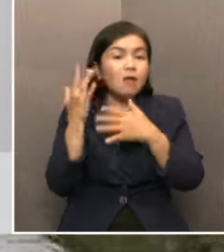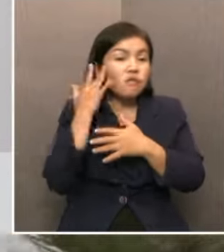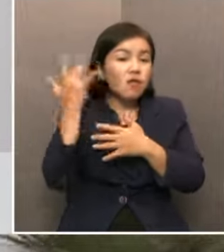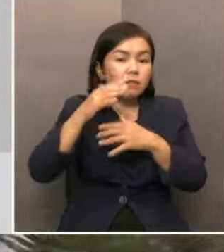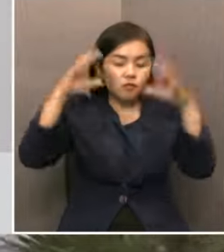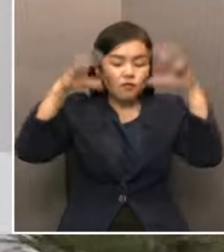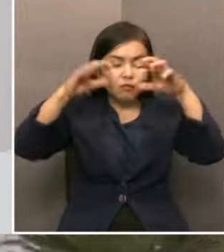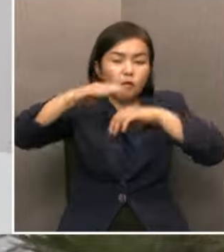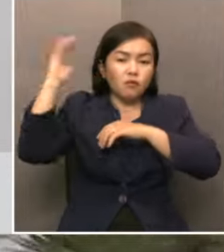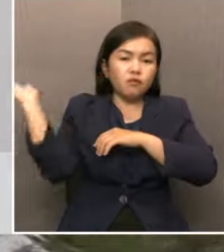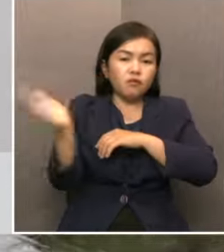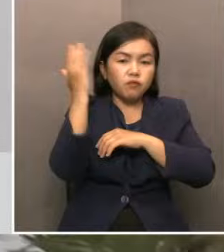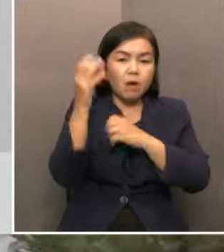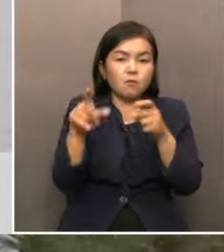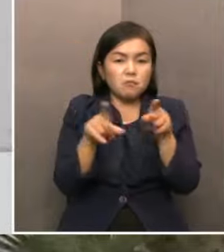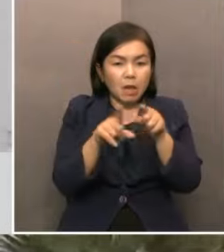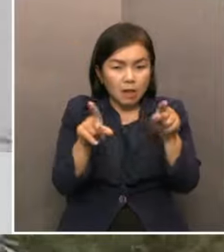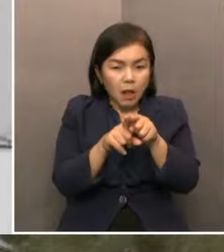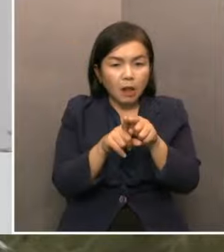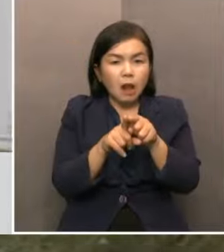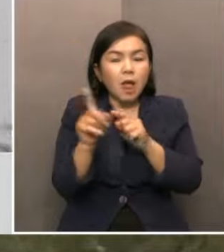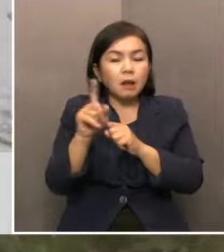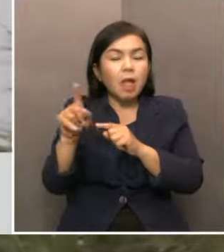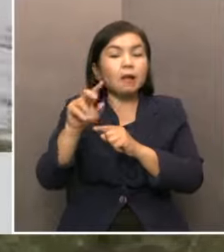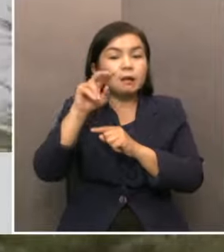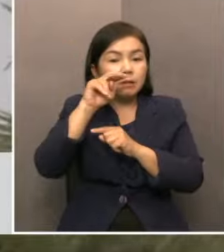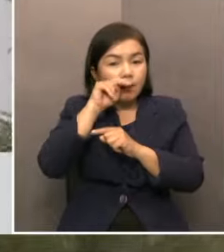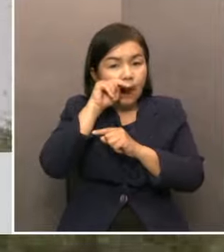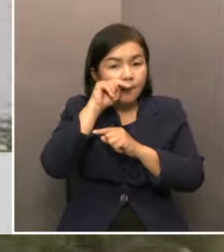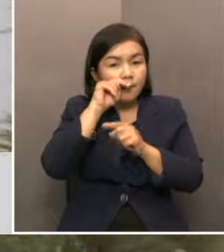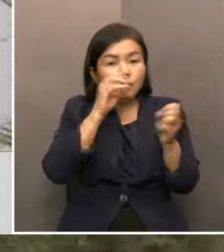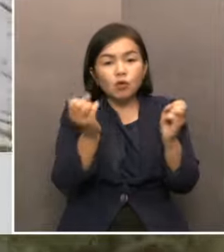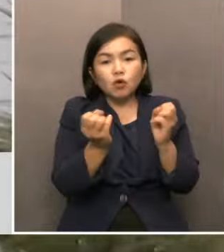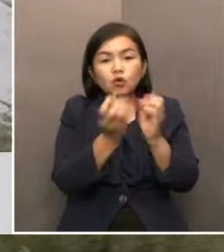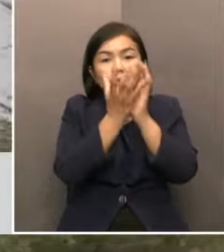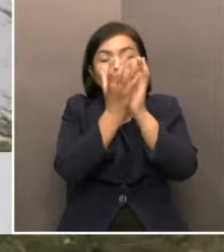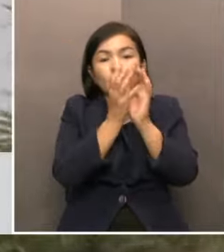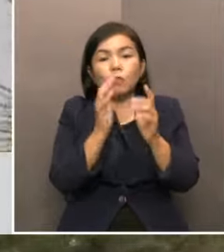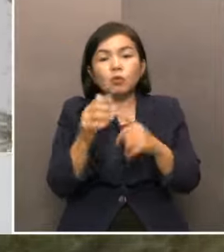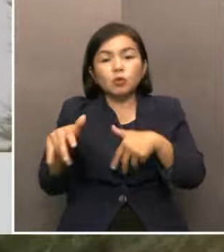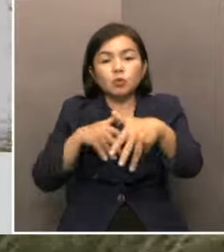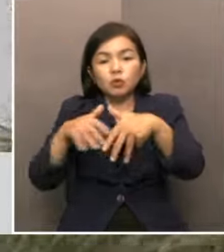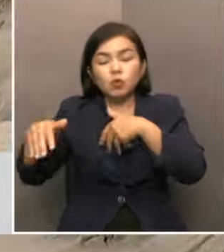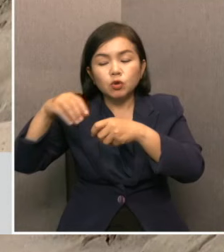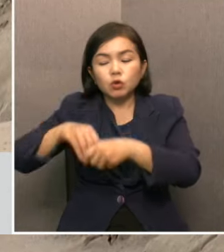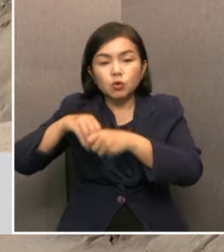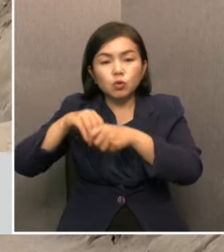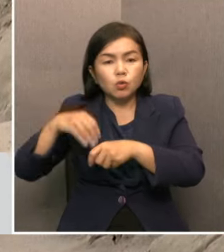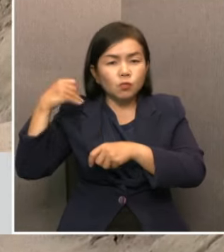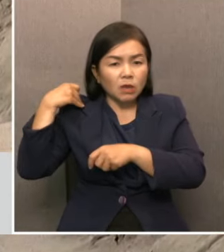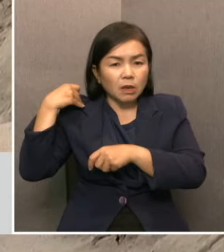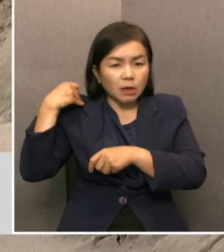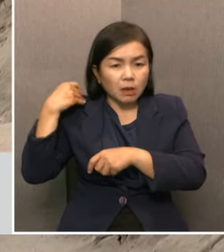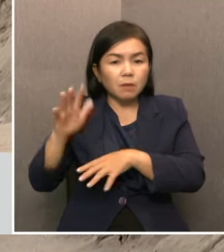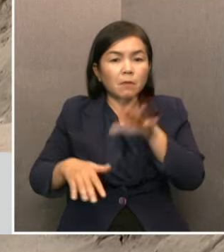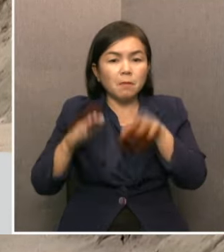ระลอกล่าสุดที่เป็นผลพวงมาจากปรากฏการณ์แม่น้ำในชั้นบรรยากาศกระทบกับผู้คนหลายล้านคนในรัฐนี้ต่อเนื่องจนถึงช่วง